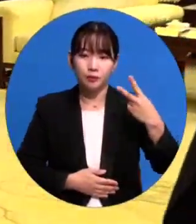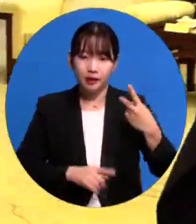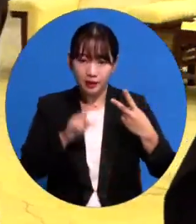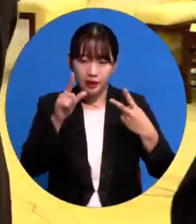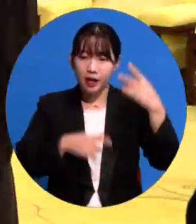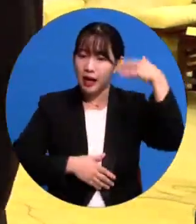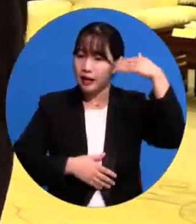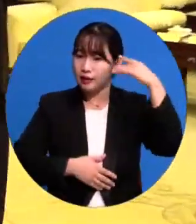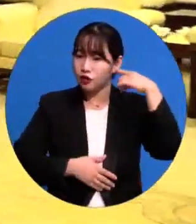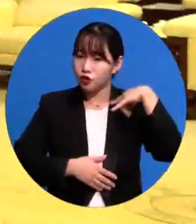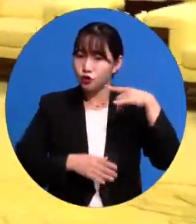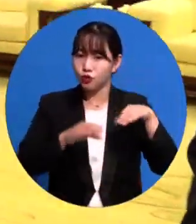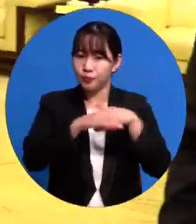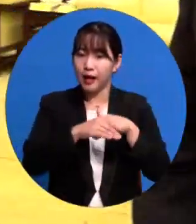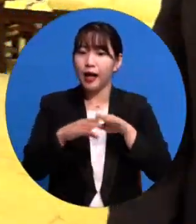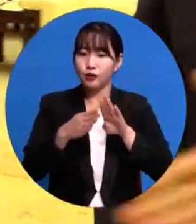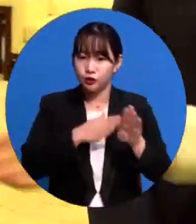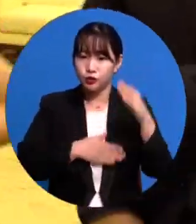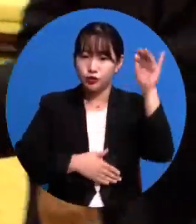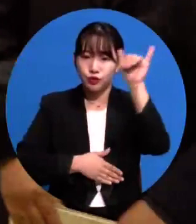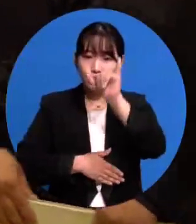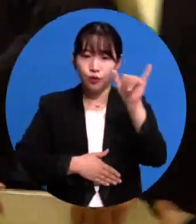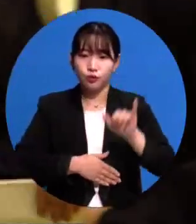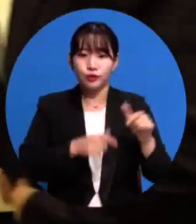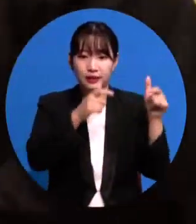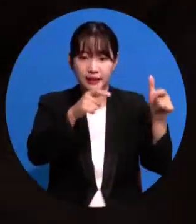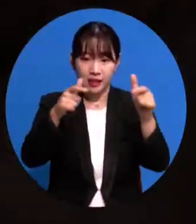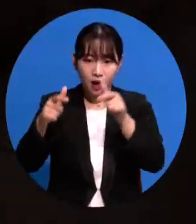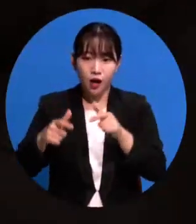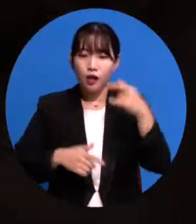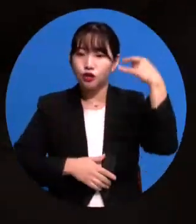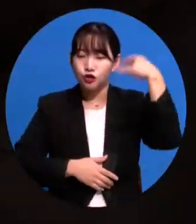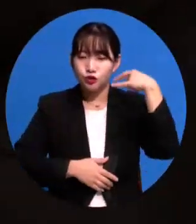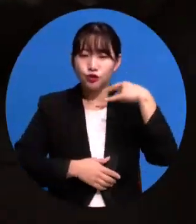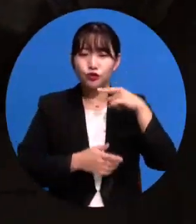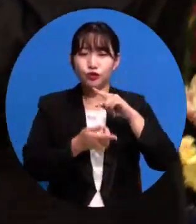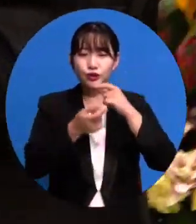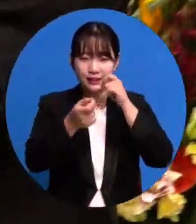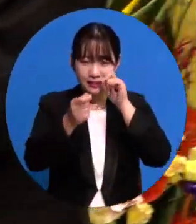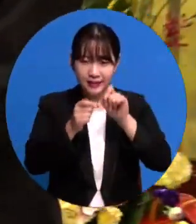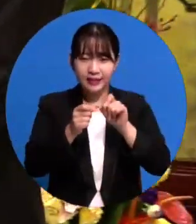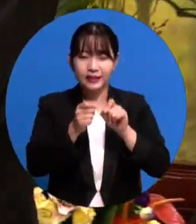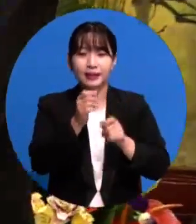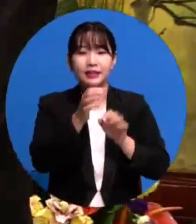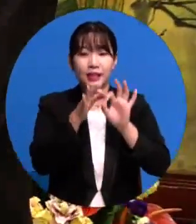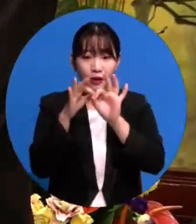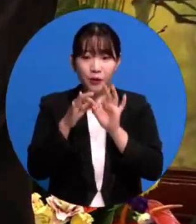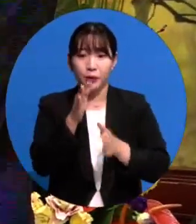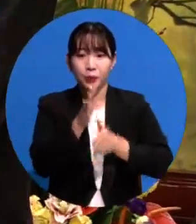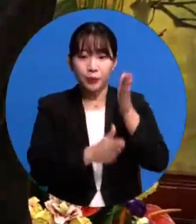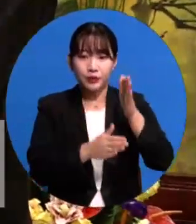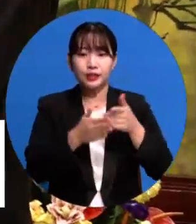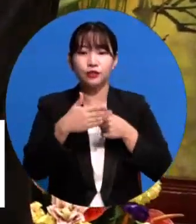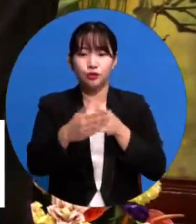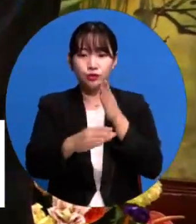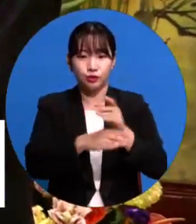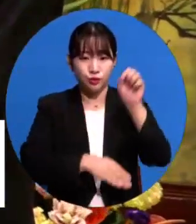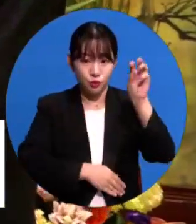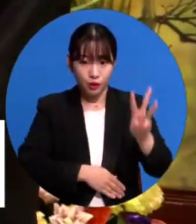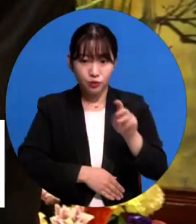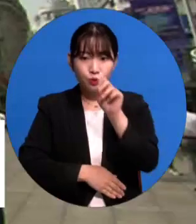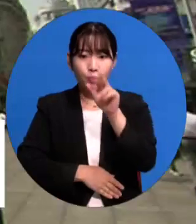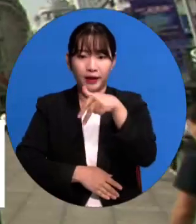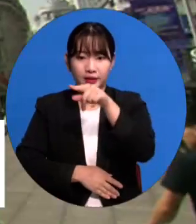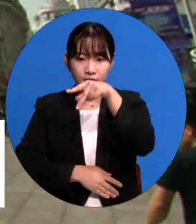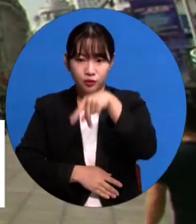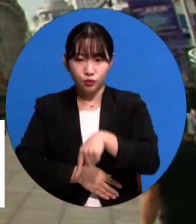한중 수교가 된 이후 전국 자치단체들은 중국 자매도시 교류를 추진하고 있습니다. 광주시는 광저우와